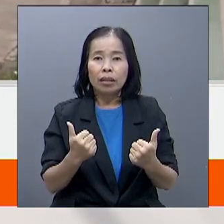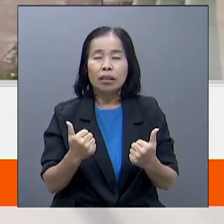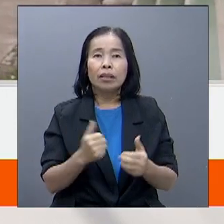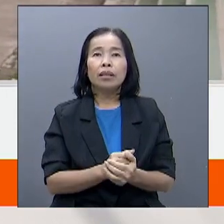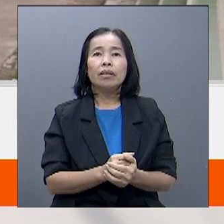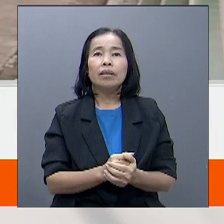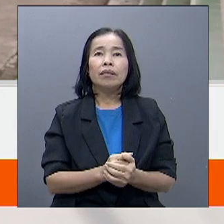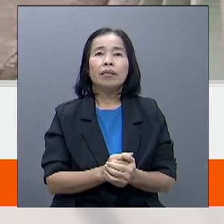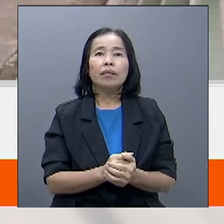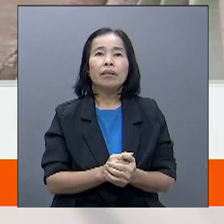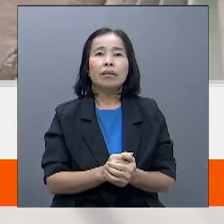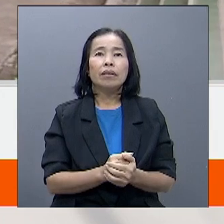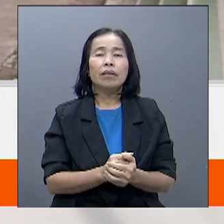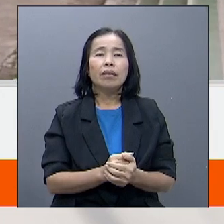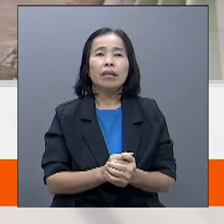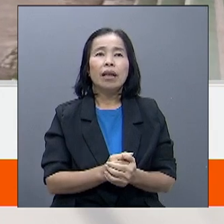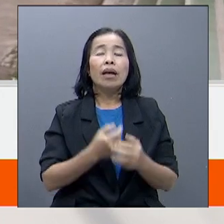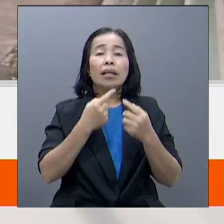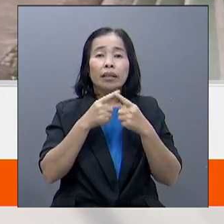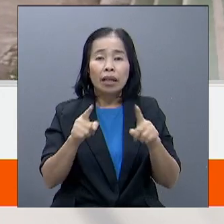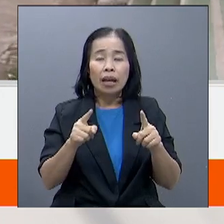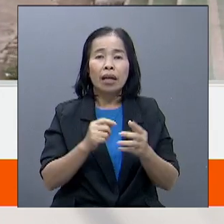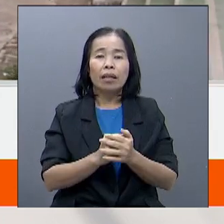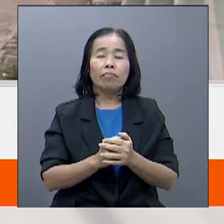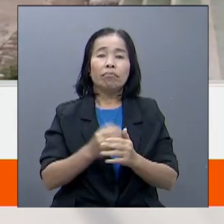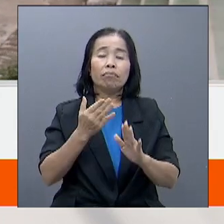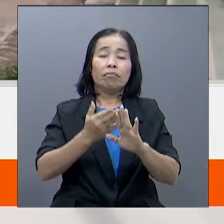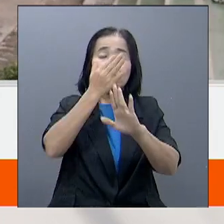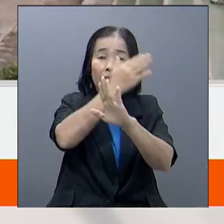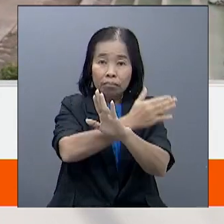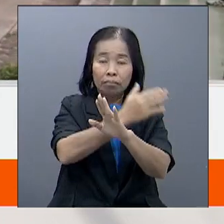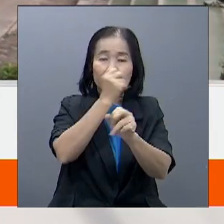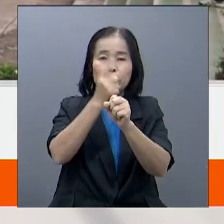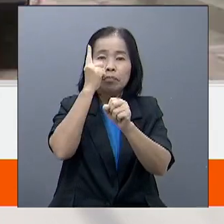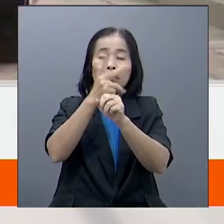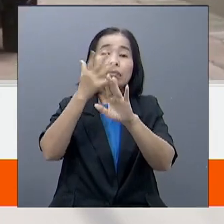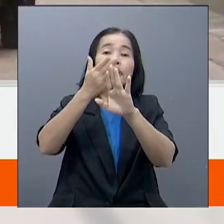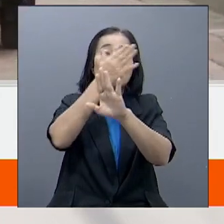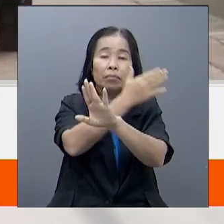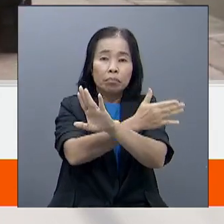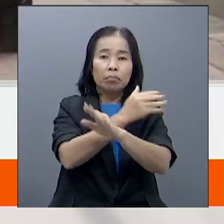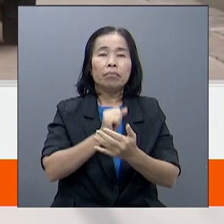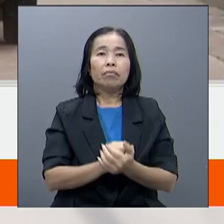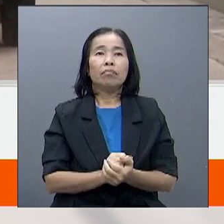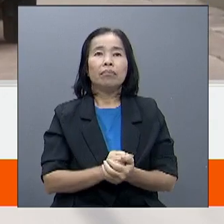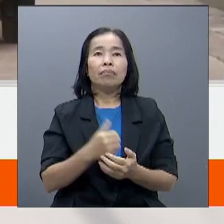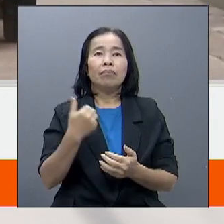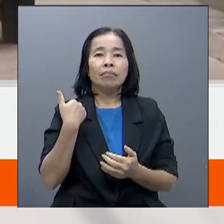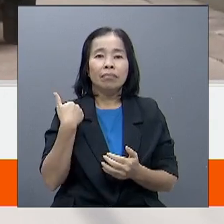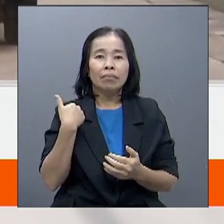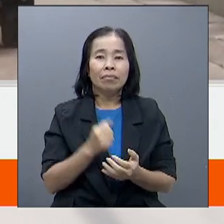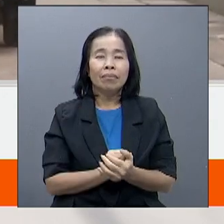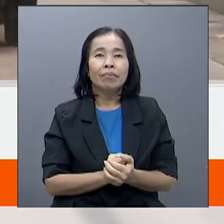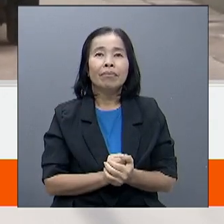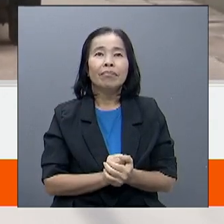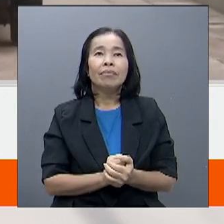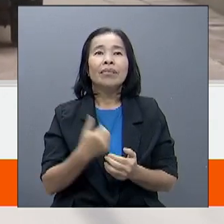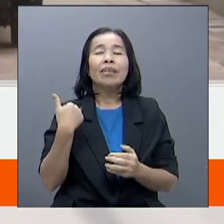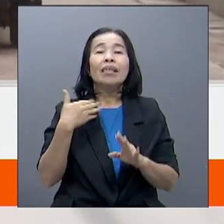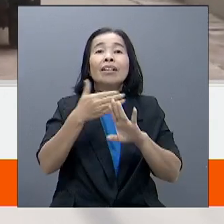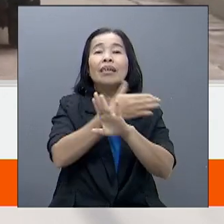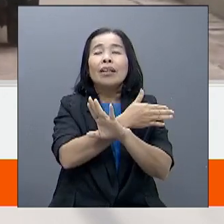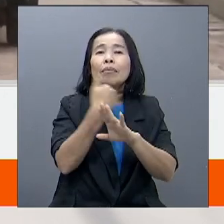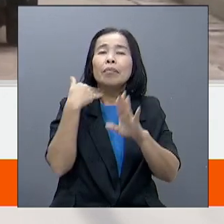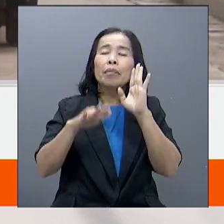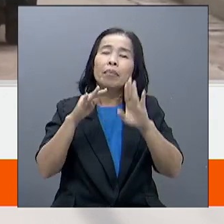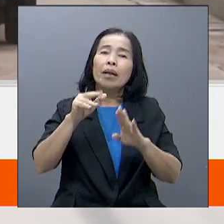นะครับถามว่าสูงกว่าปีที่ผ่านมาไหมต้องกลับเรียนว่าสูงกว่าในช่วงเดียวกันของปีที่ผ่านมาถึง 3.4